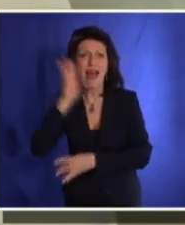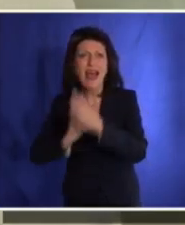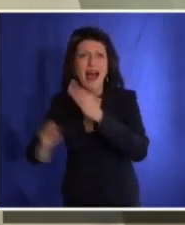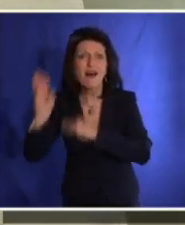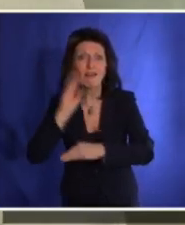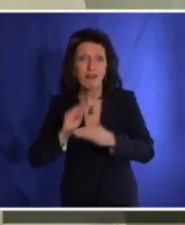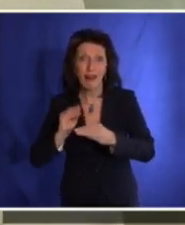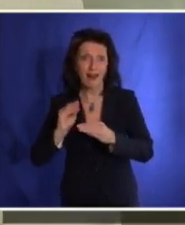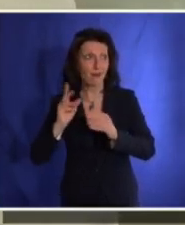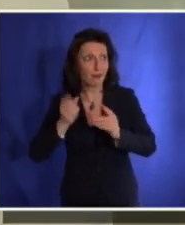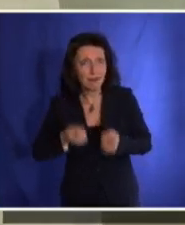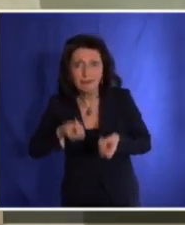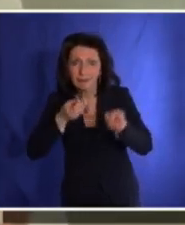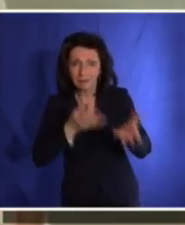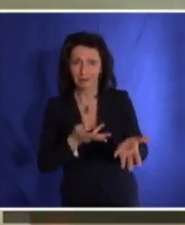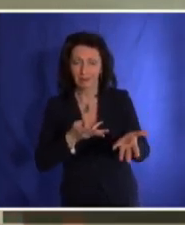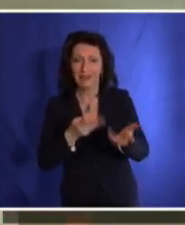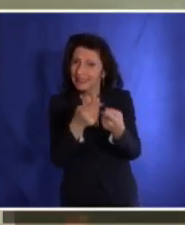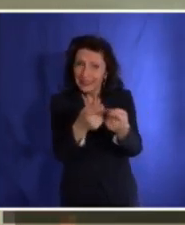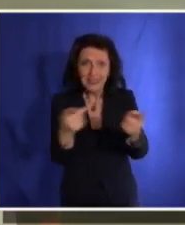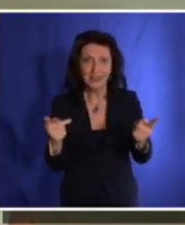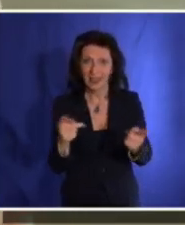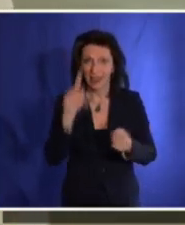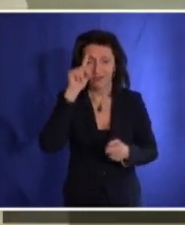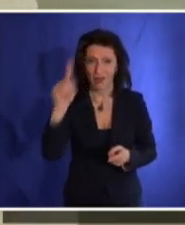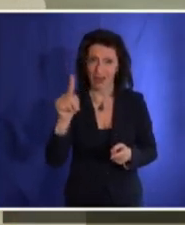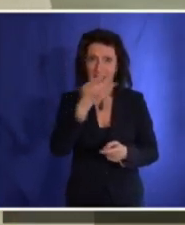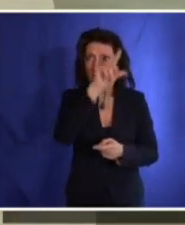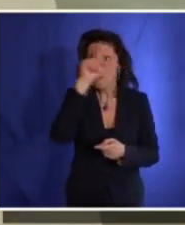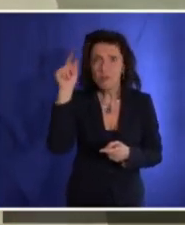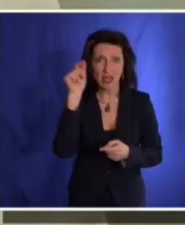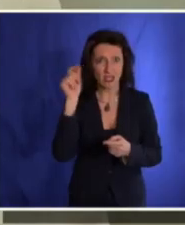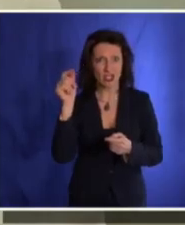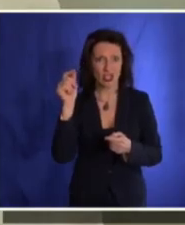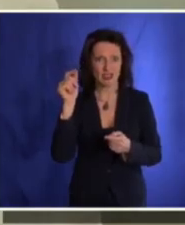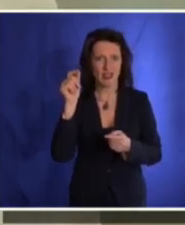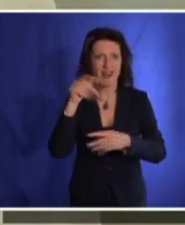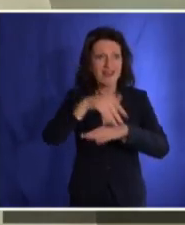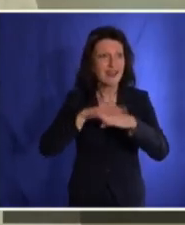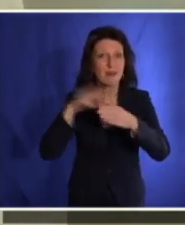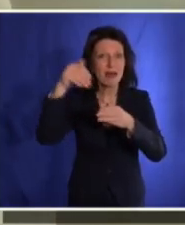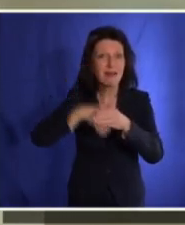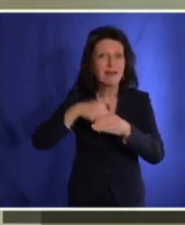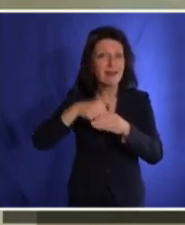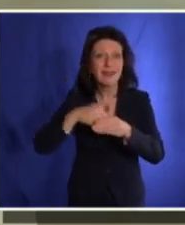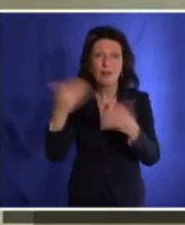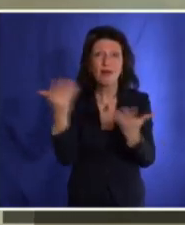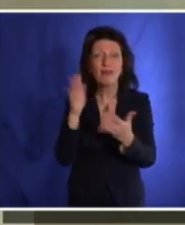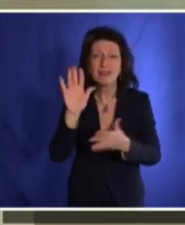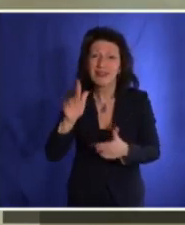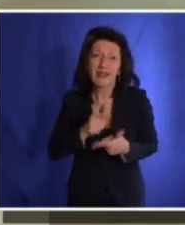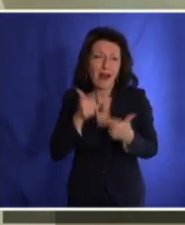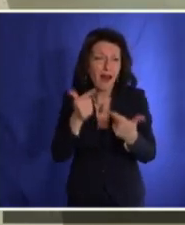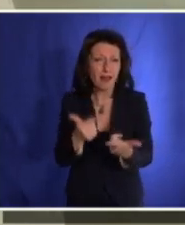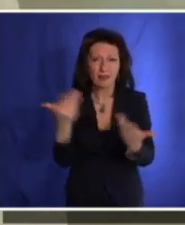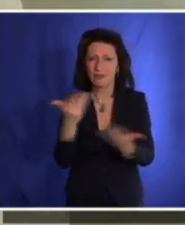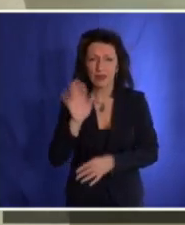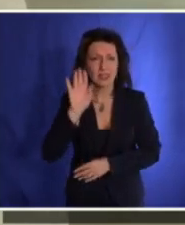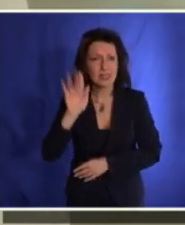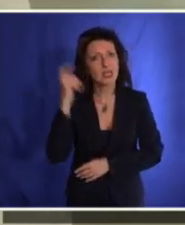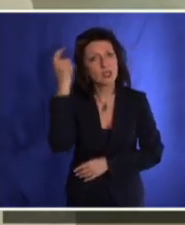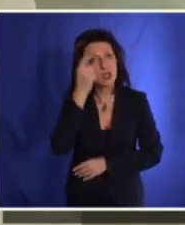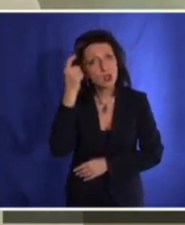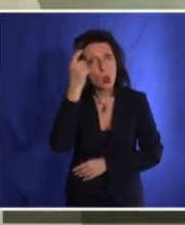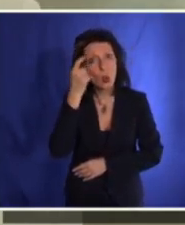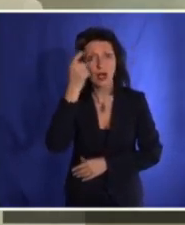ihr wisst genau, wo sind die Anliegen der Menschen in den Gemeinden? Wo sind die Sorgen und welche